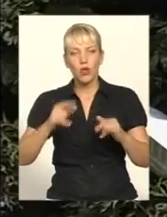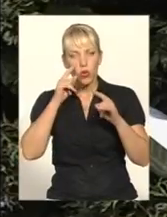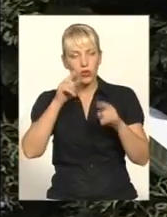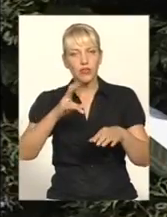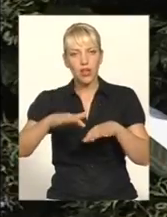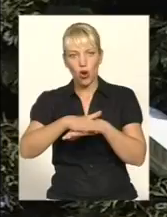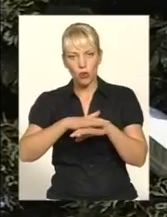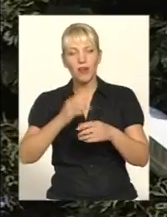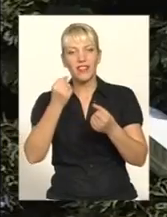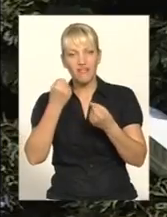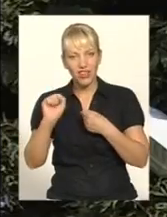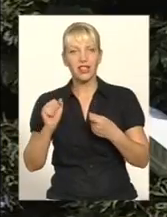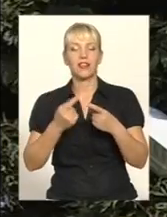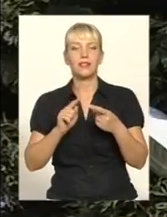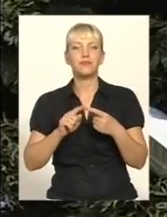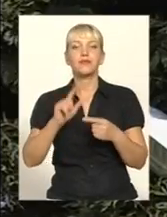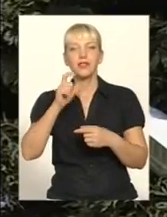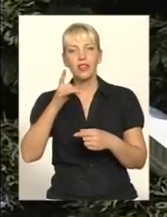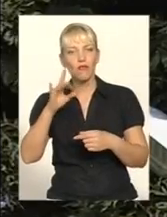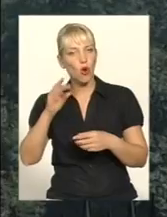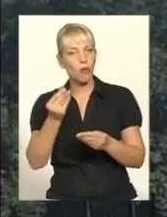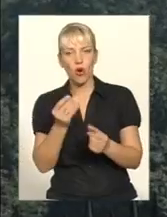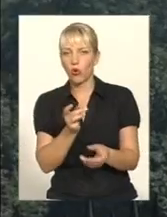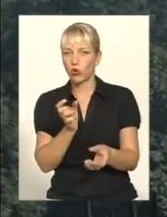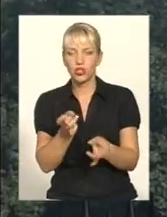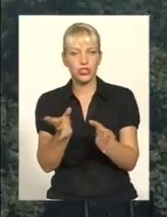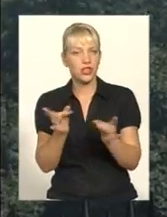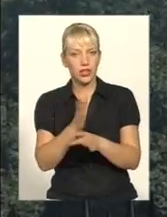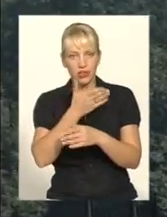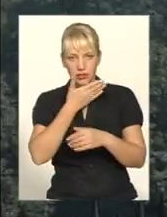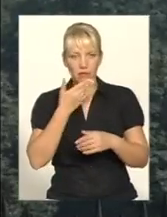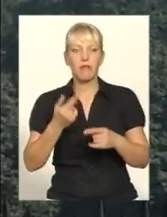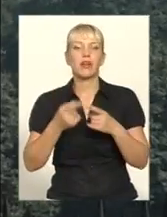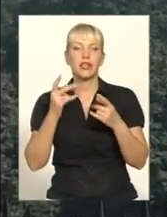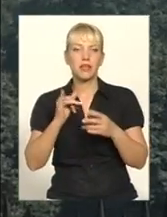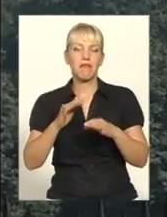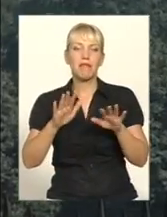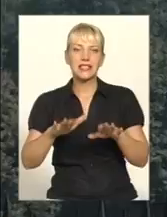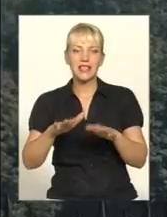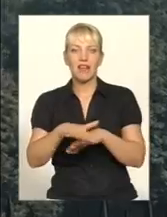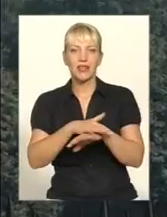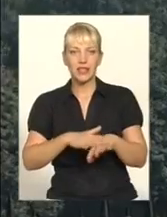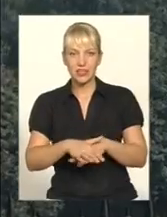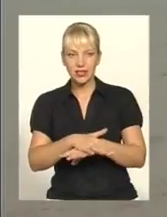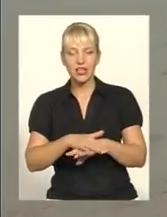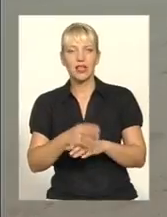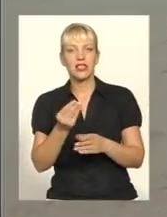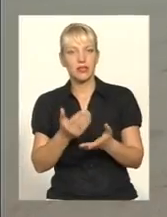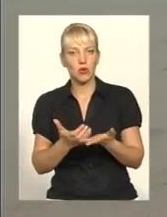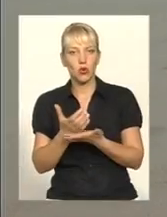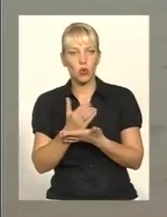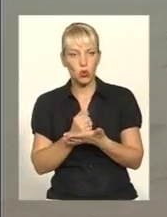Щоправда, ощадлива Європа грошима не розкидається, тому й місцевому населенню довелося зібрати певну частку вартості